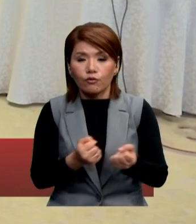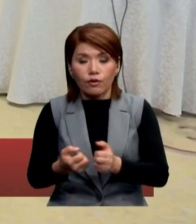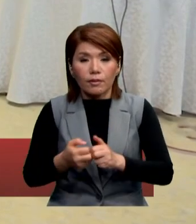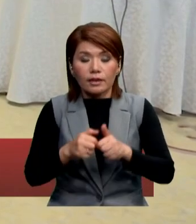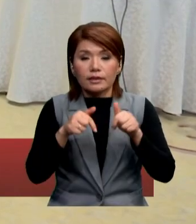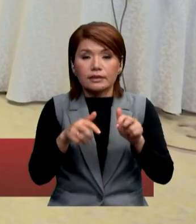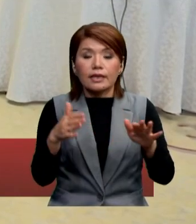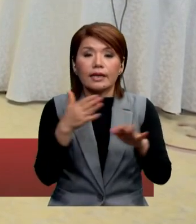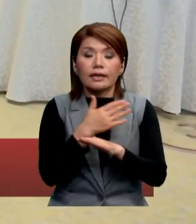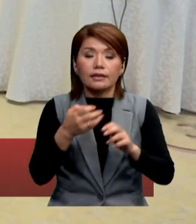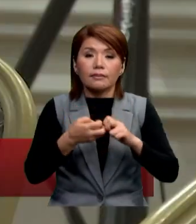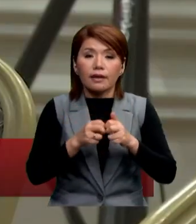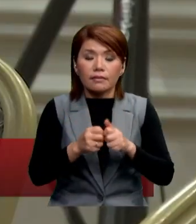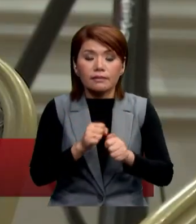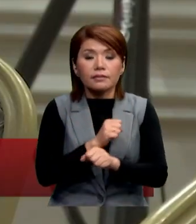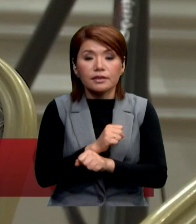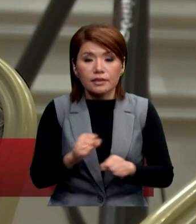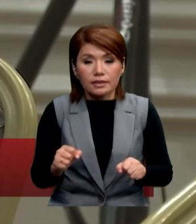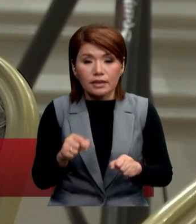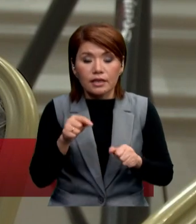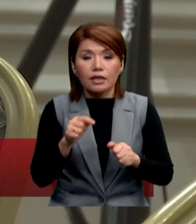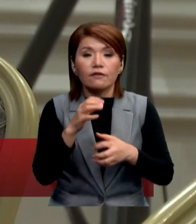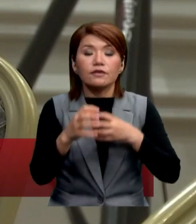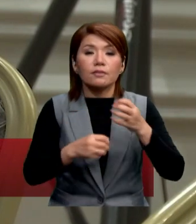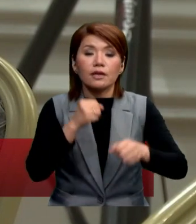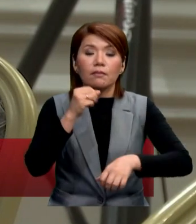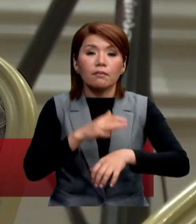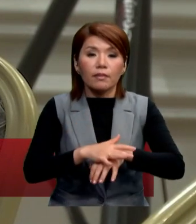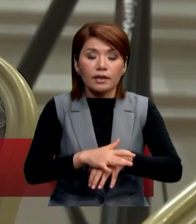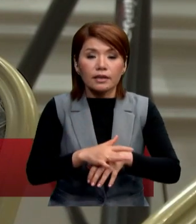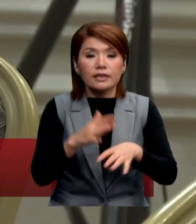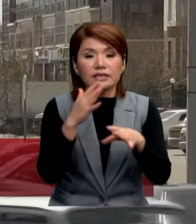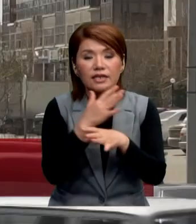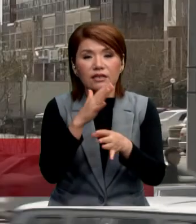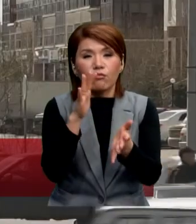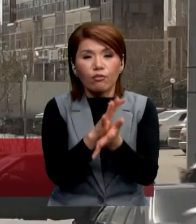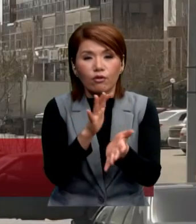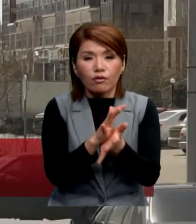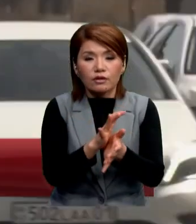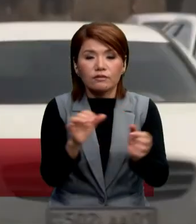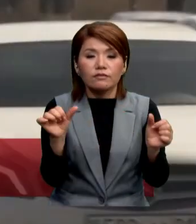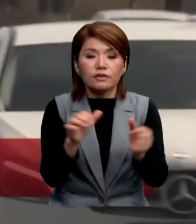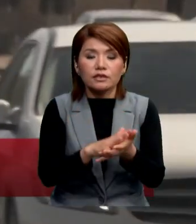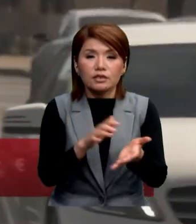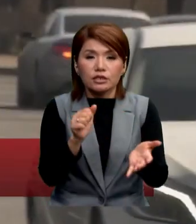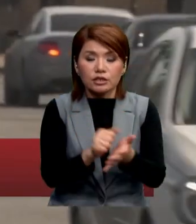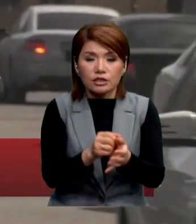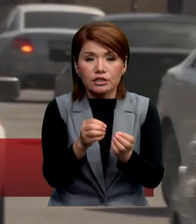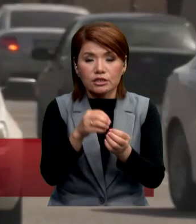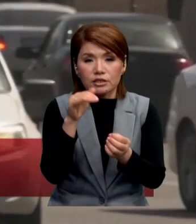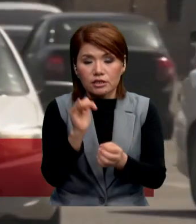решением экологических проблем нельзя. По данным Всемирного банка, загрязнение воздуха становится причиной свыше 10